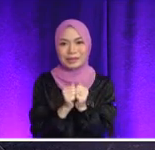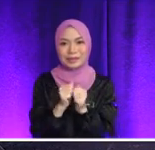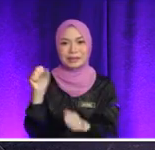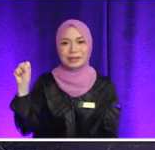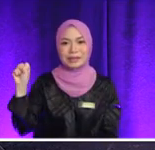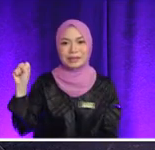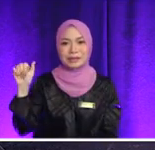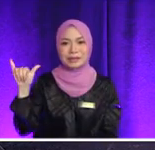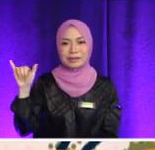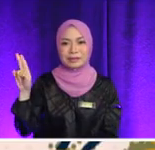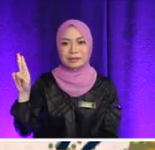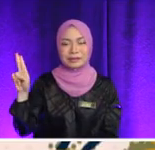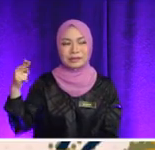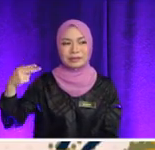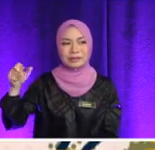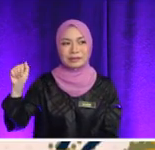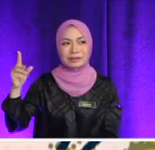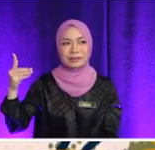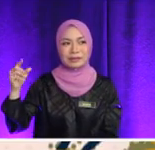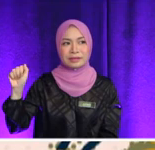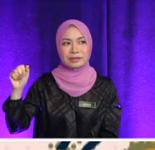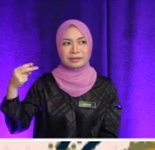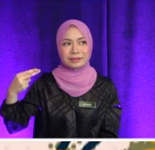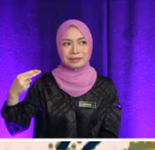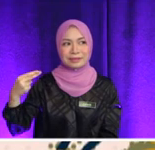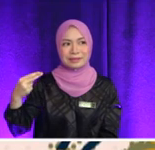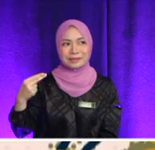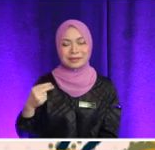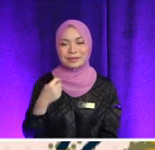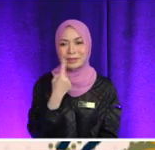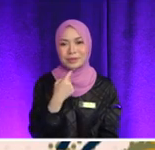oke oke Tunjukkan foto pemikiran kamu